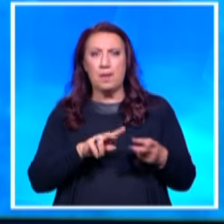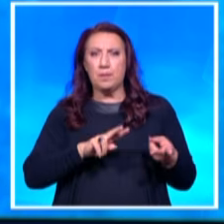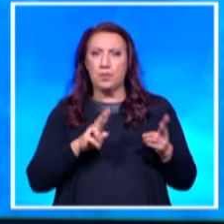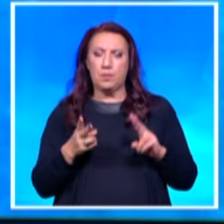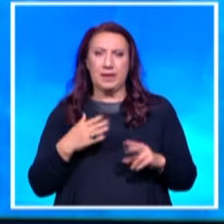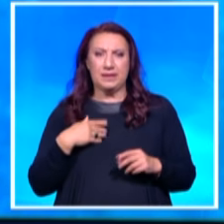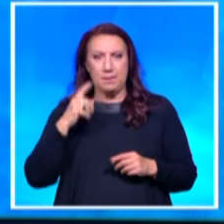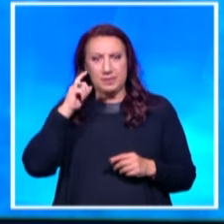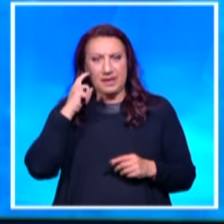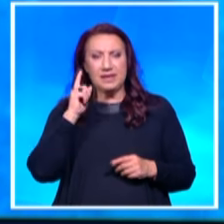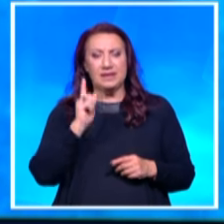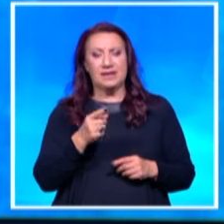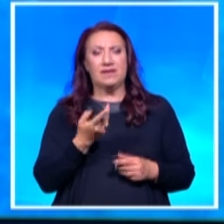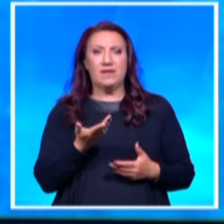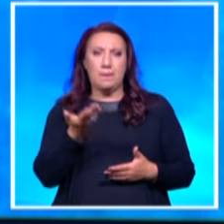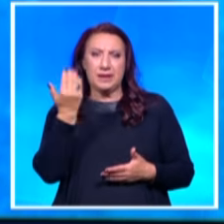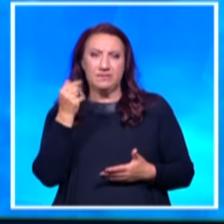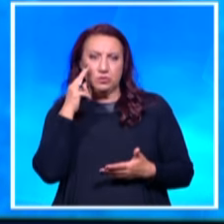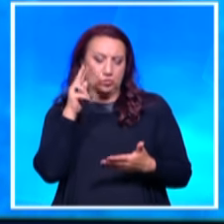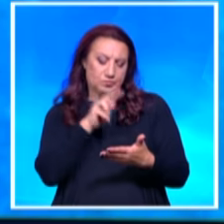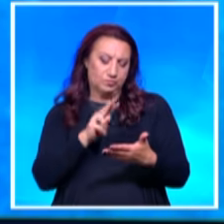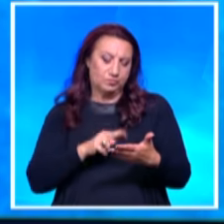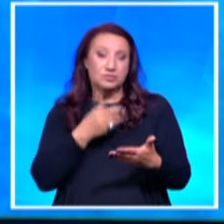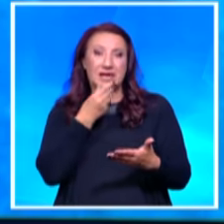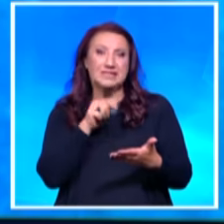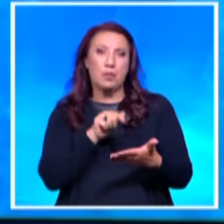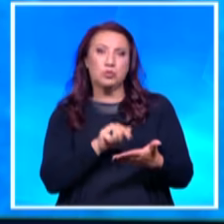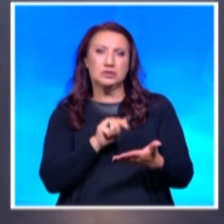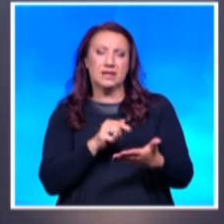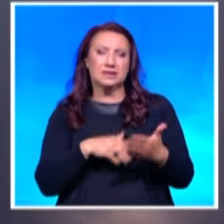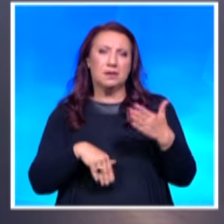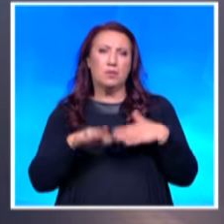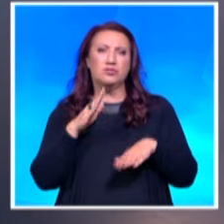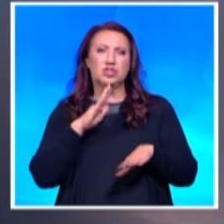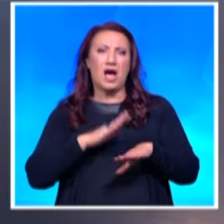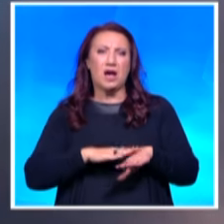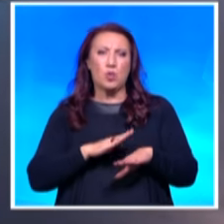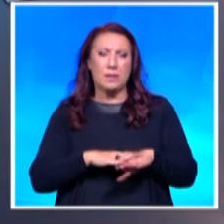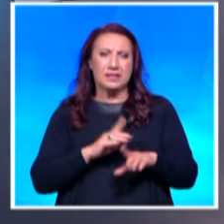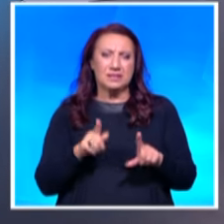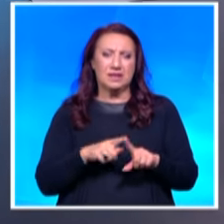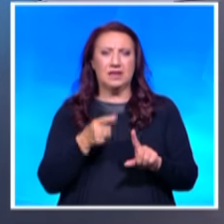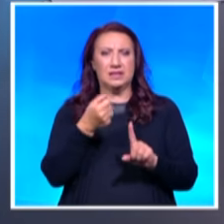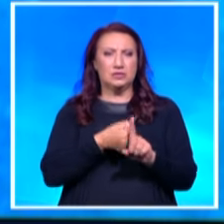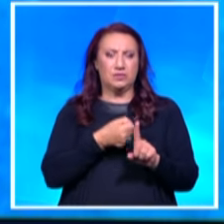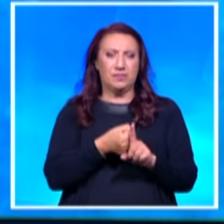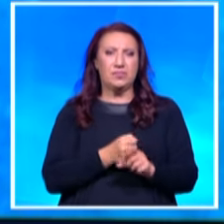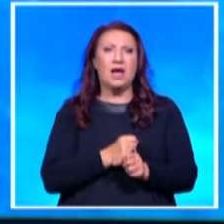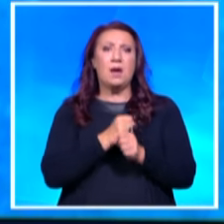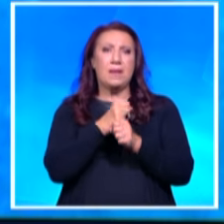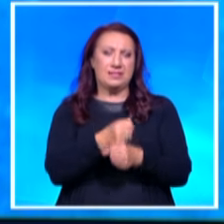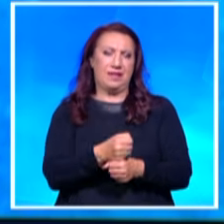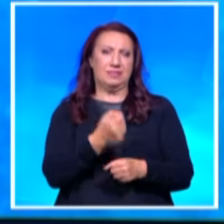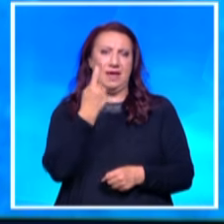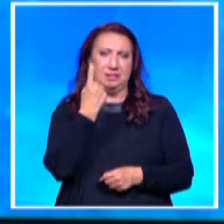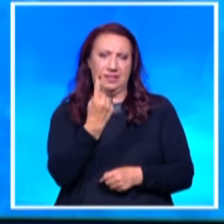бъдат запознати с още повече аргументи и с още повече настояване. Мандат трябва да е един, той трябва да е по-кратък и